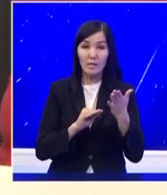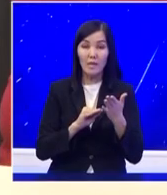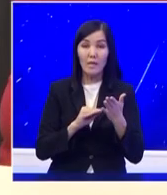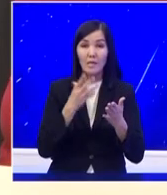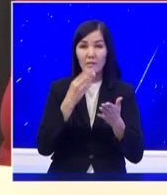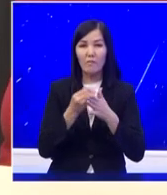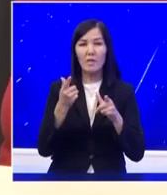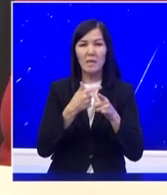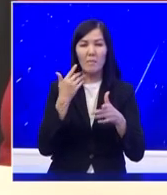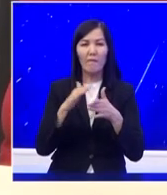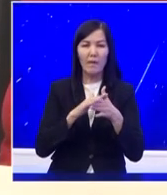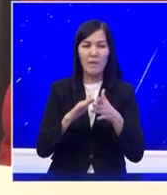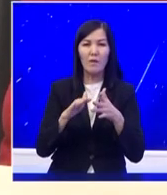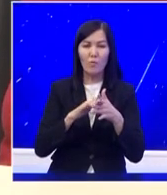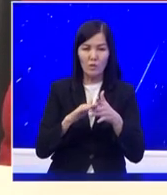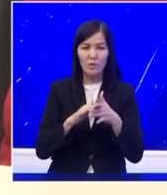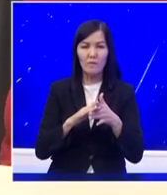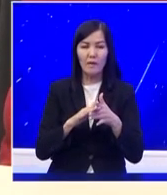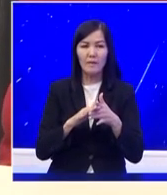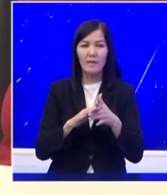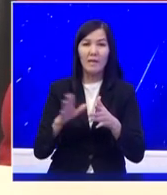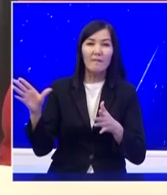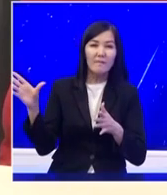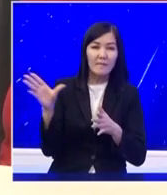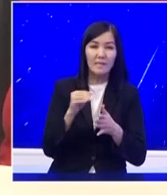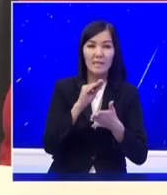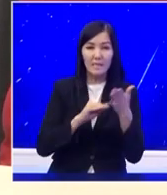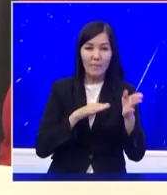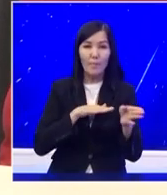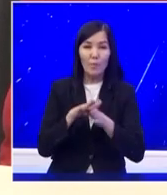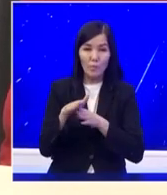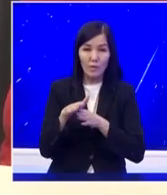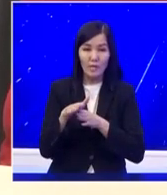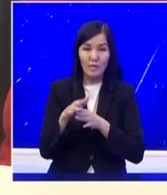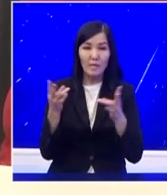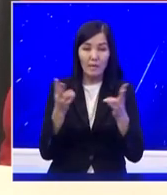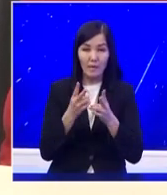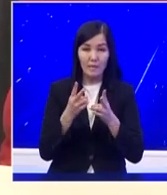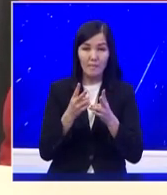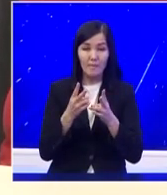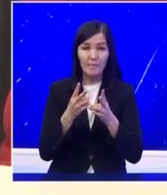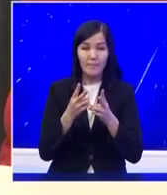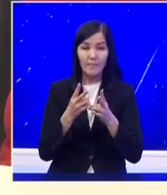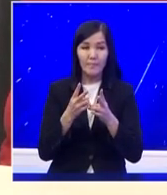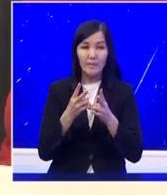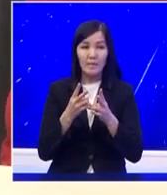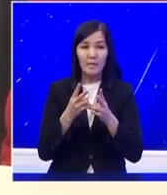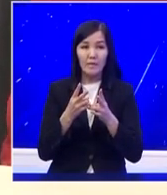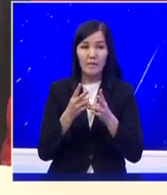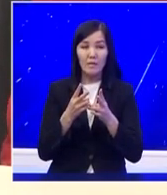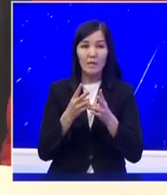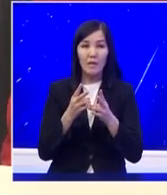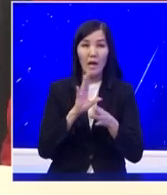данных. Когда вы заполните все персональные данные, все поля, которые необходимы нам для обработки данного заявления,